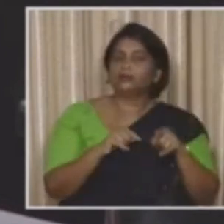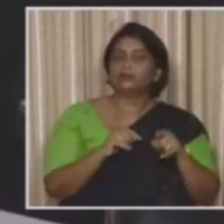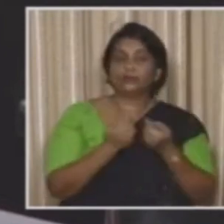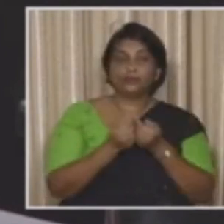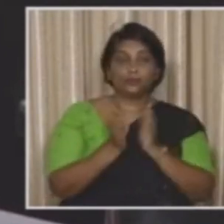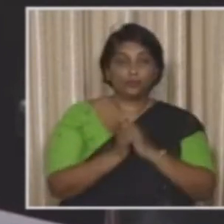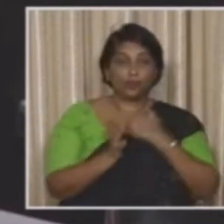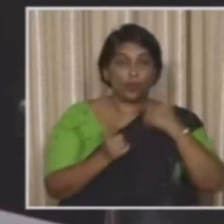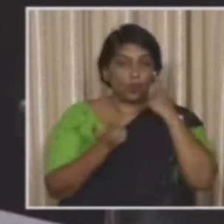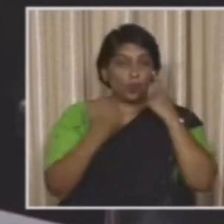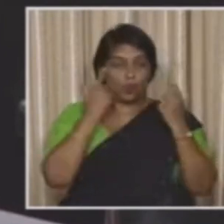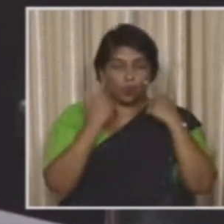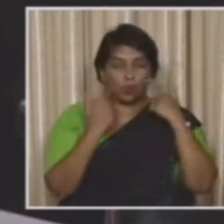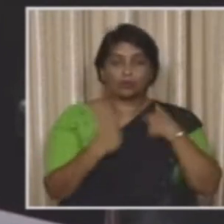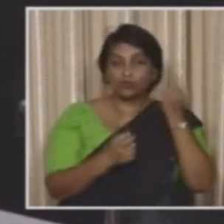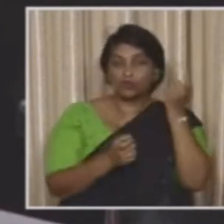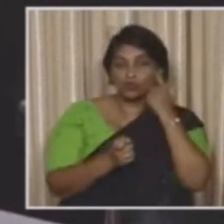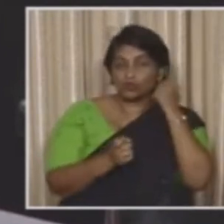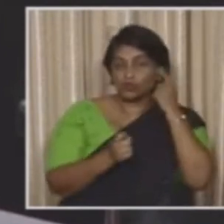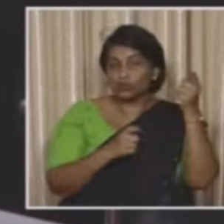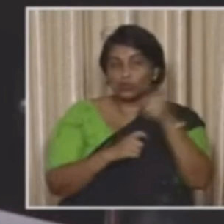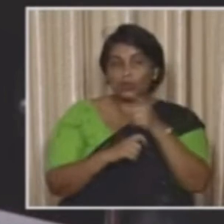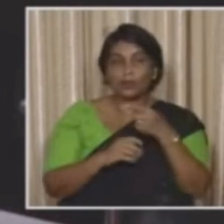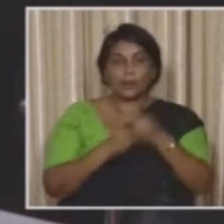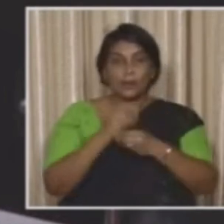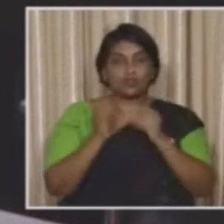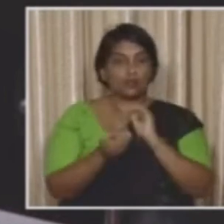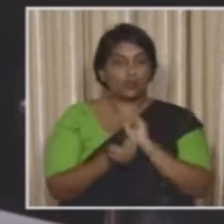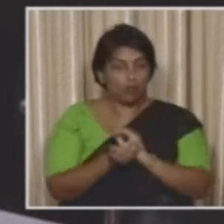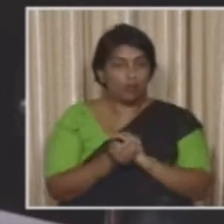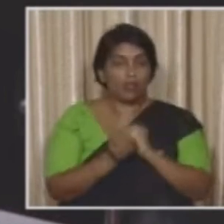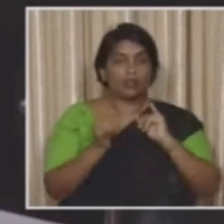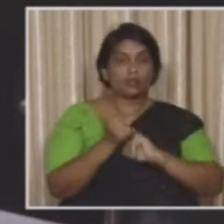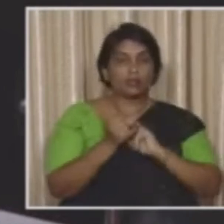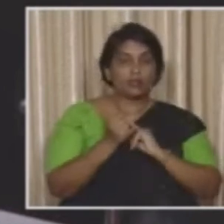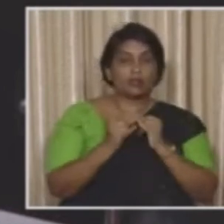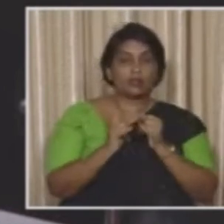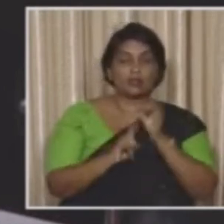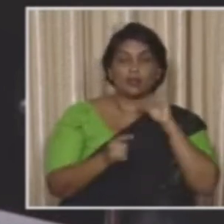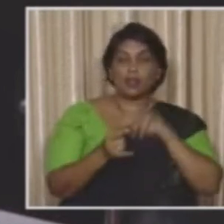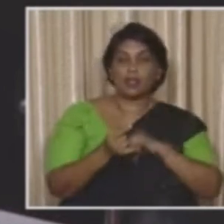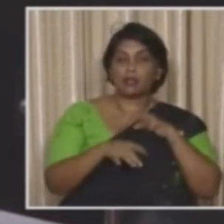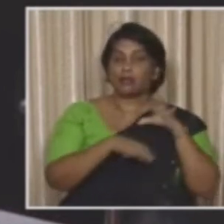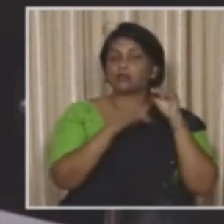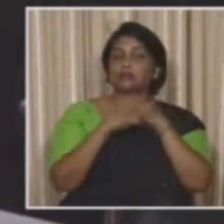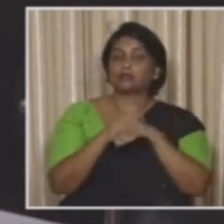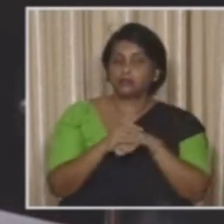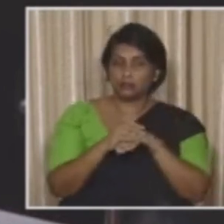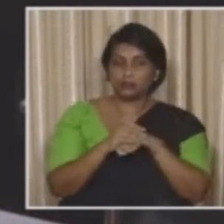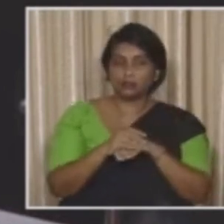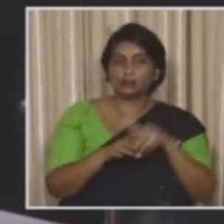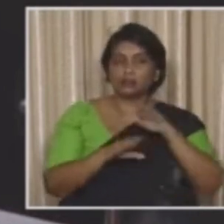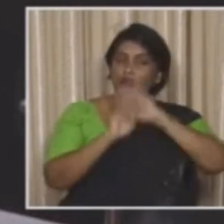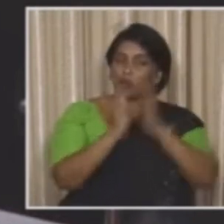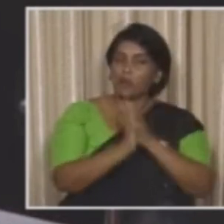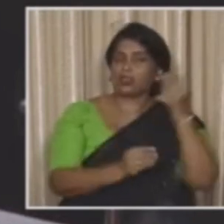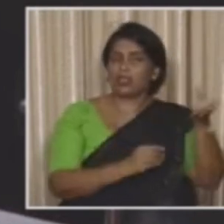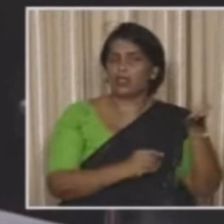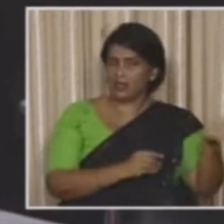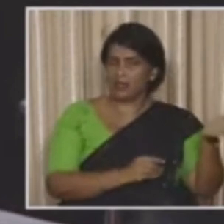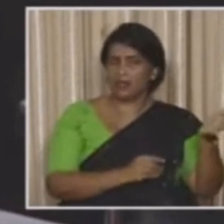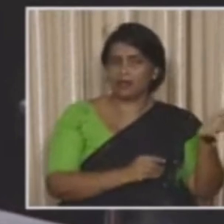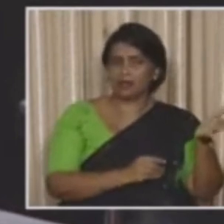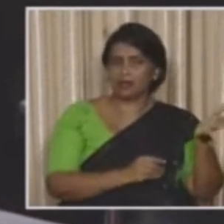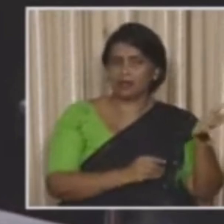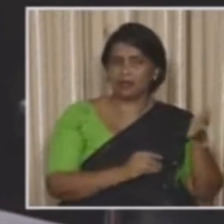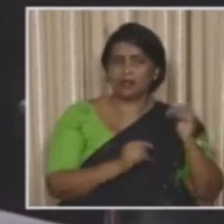තමන් හඳුන්වන අය තමන් දන්න අය තමන්ගේ කොම්පැනිකාරය සාගල ජනාධිපතිලා ලේකම්කාරයාට අවසන් කරන්න ගර්මන් යාට තමයි සමාරව